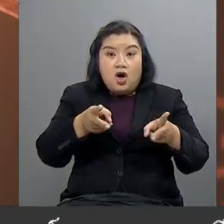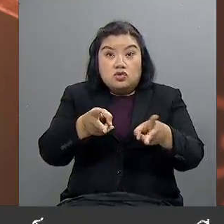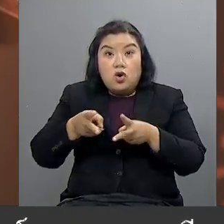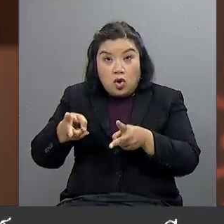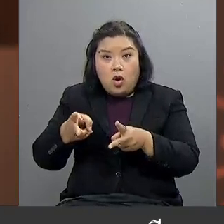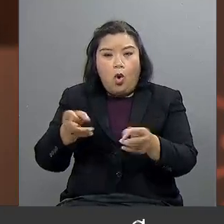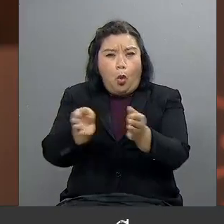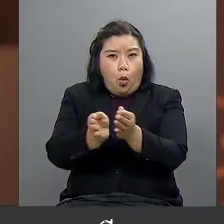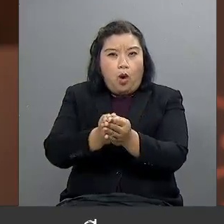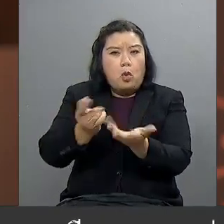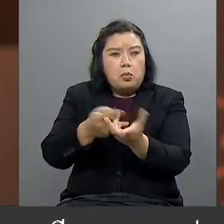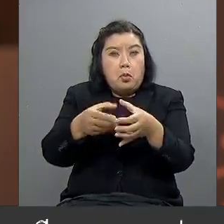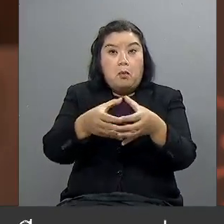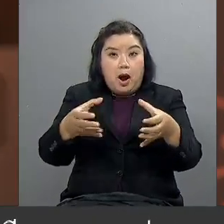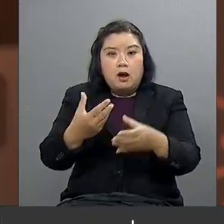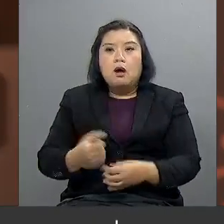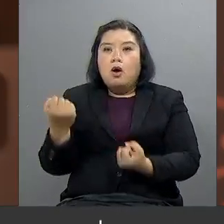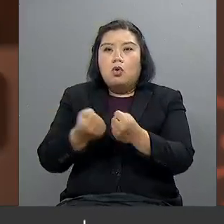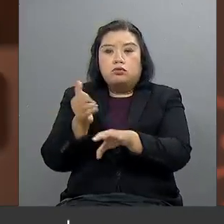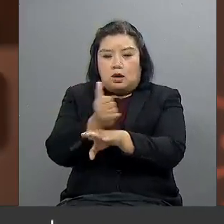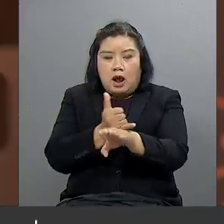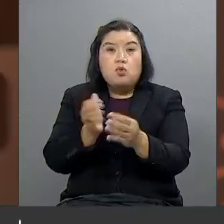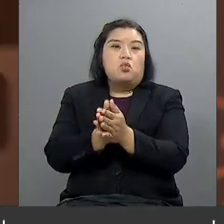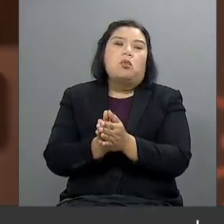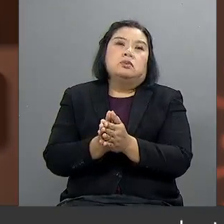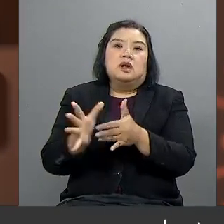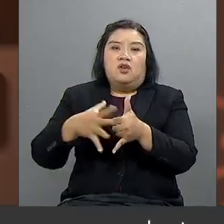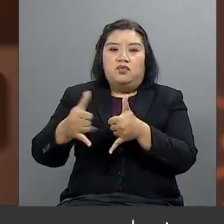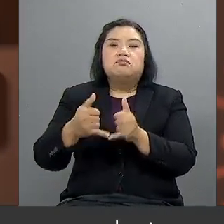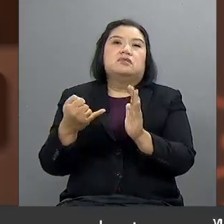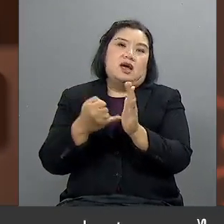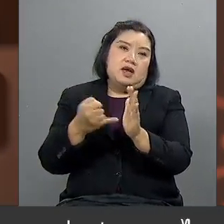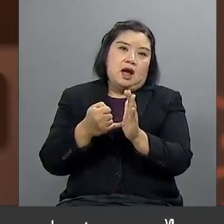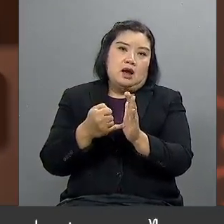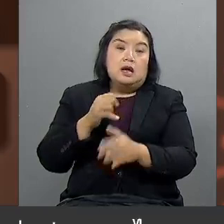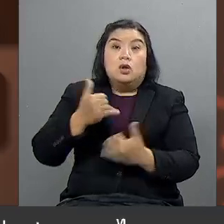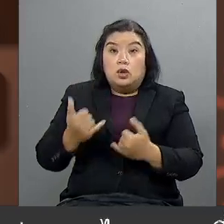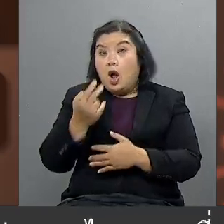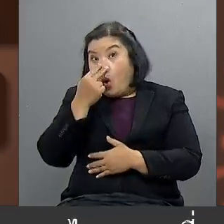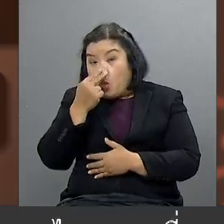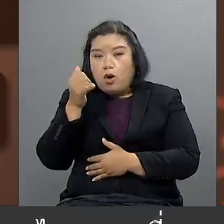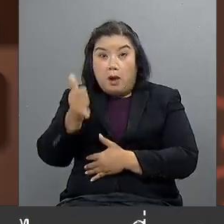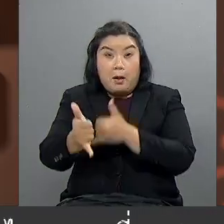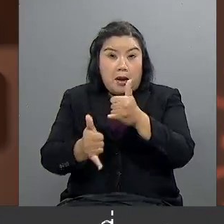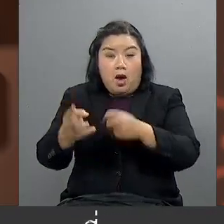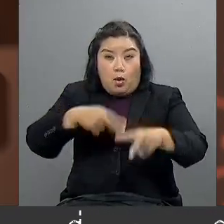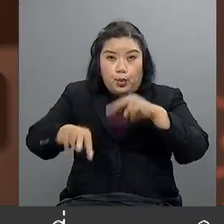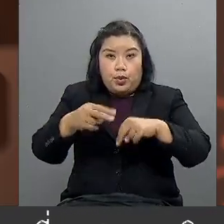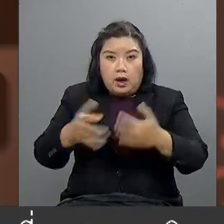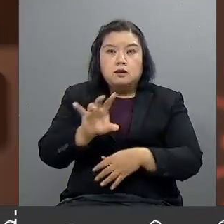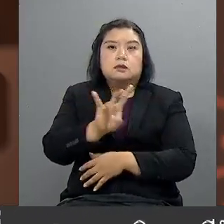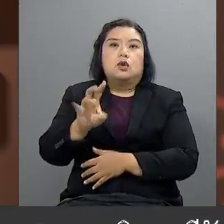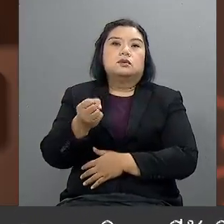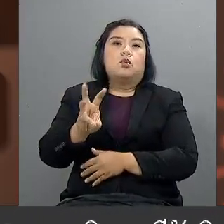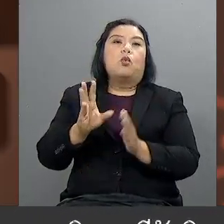ตัวเลขผู้ติดเชื้อใหม่เพิ่มเติม 819คนพบจากการตรวจคำค้นหาเชิงรุก716คนนะครับจาก